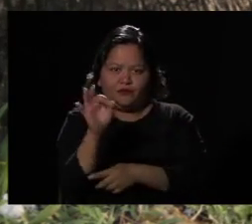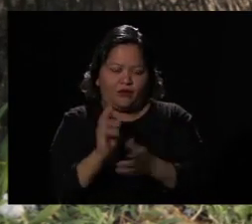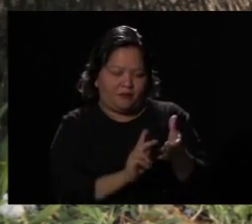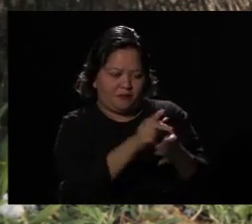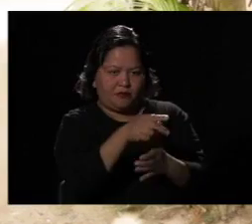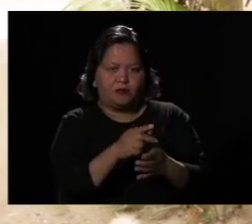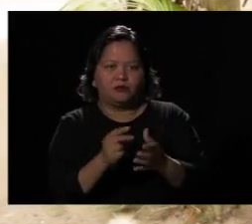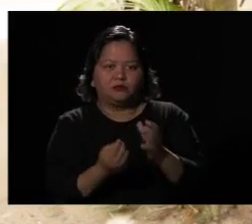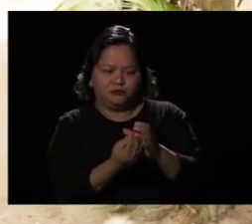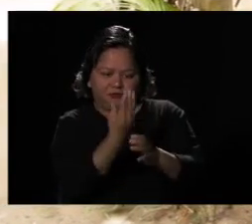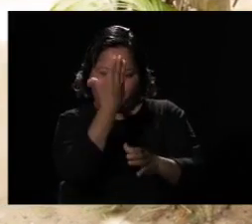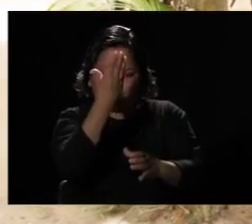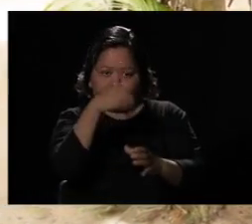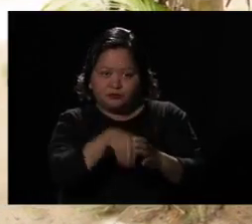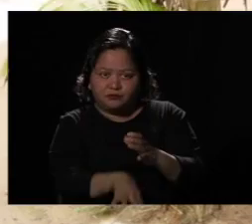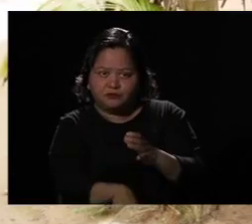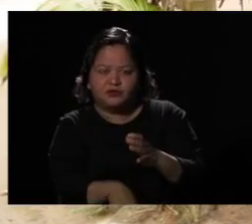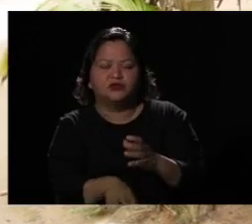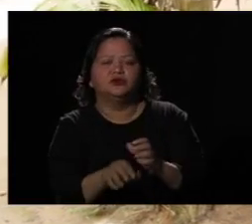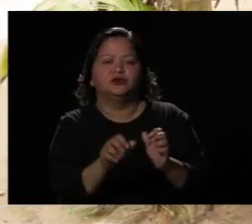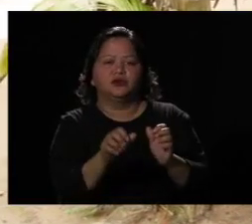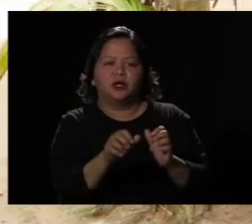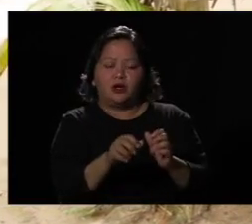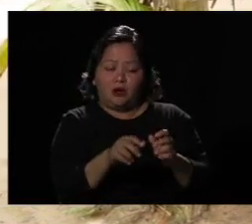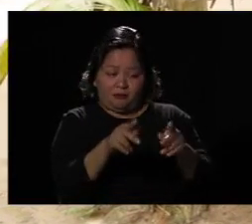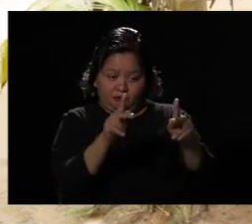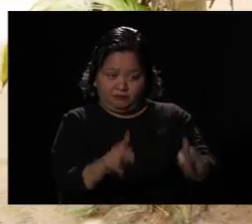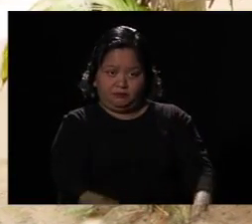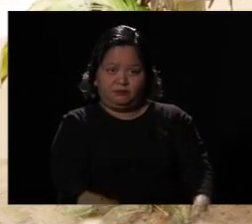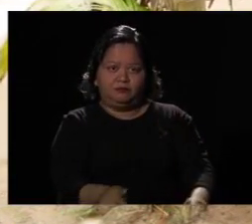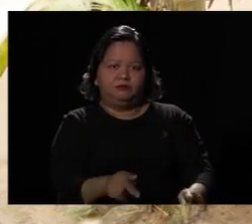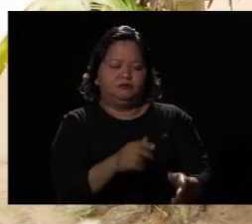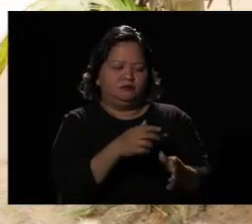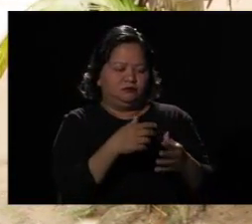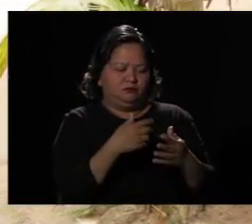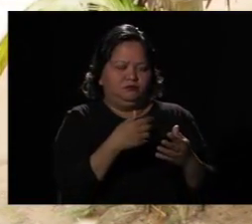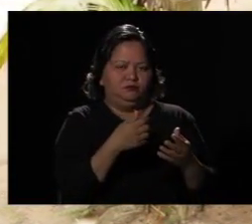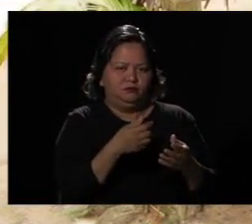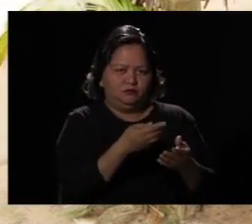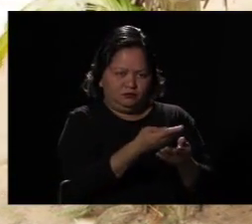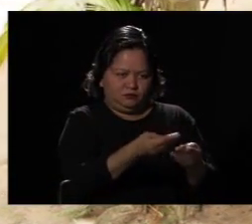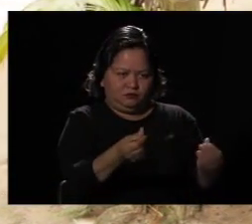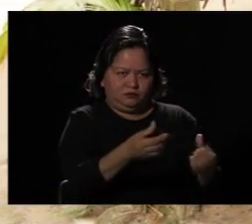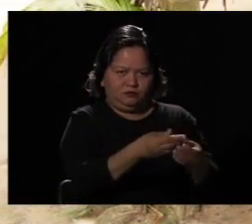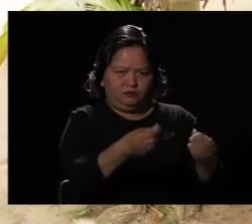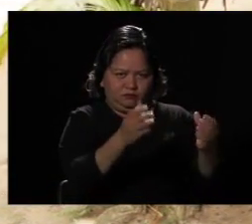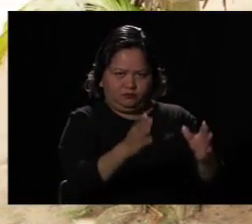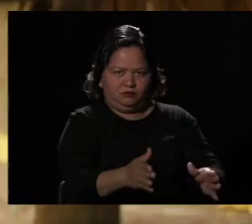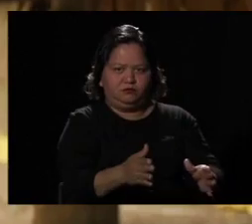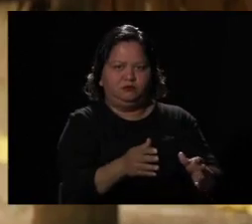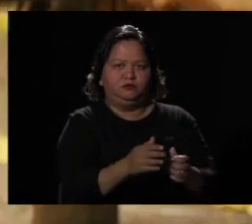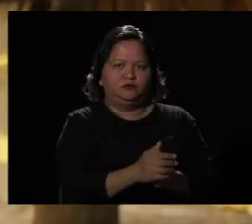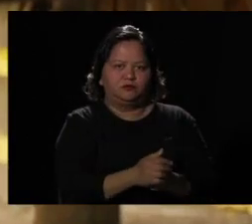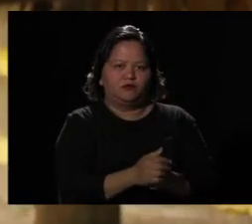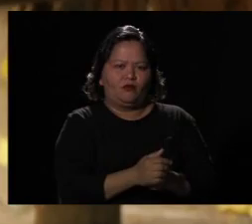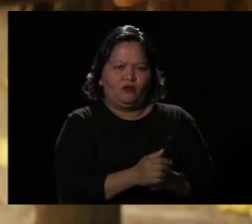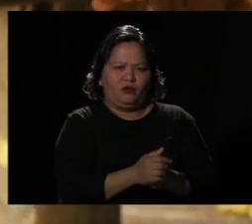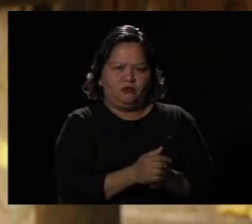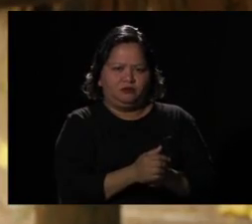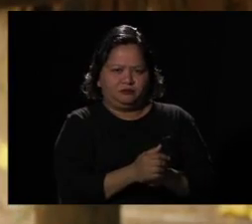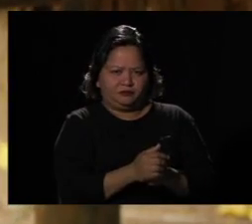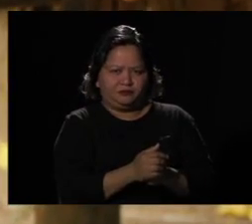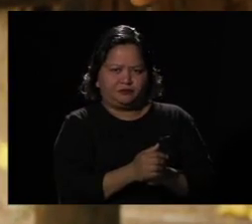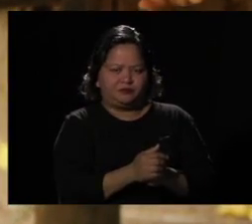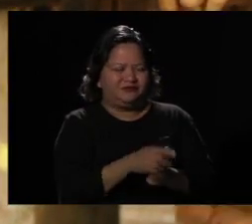siha. Dya iman aamti man mafanunui nui anitin iman mofut na idinansi